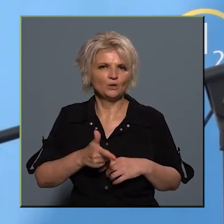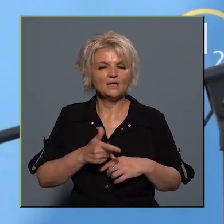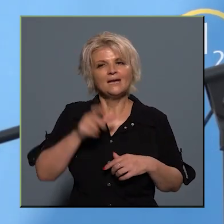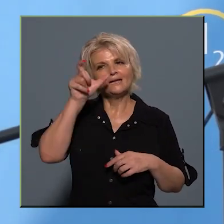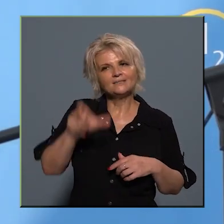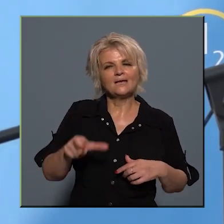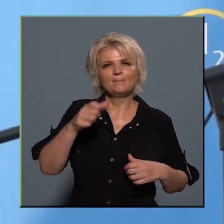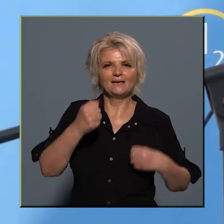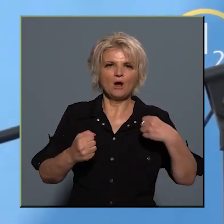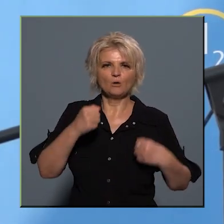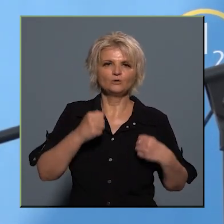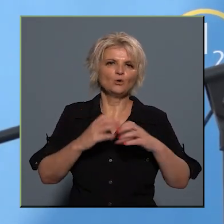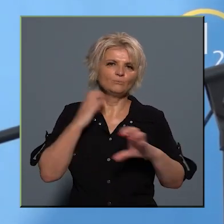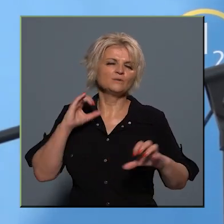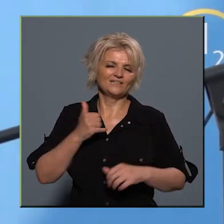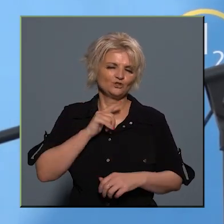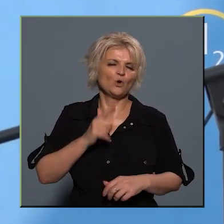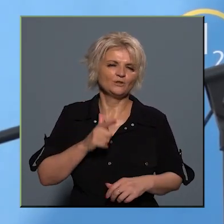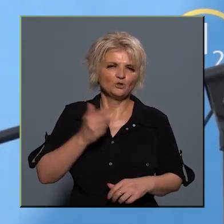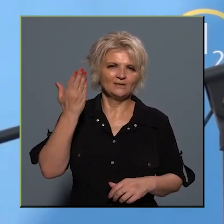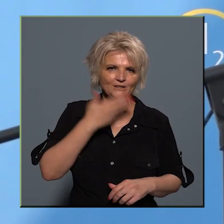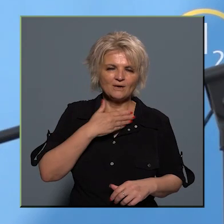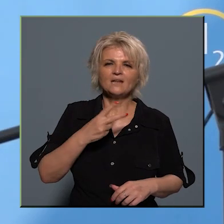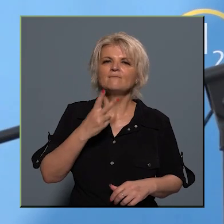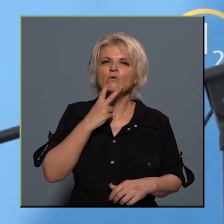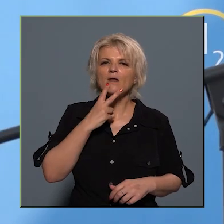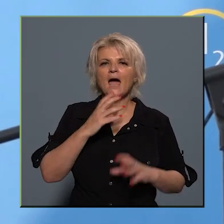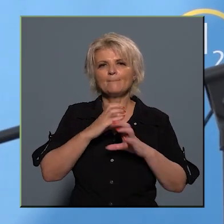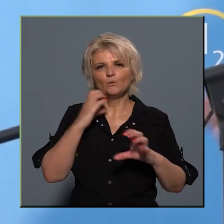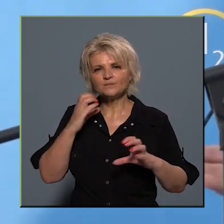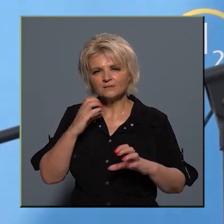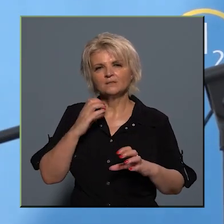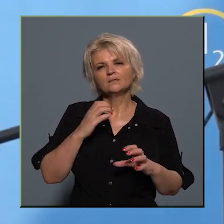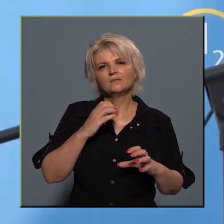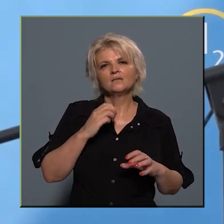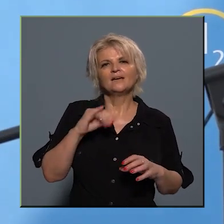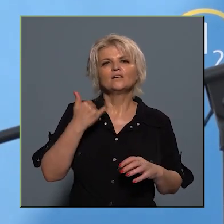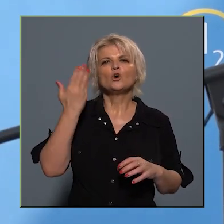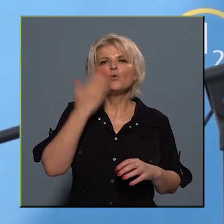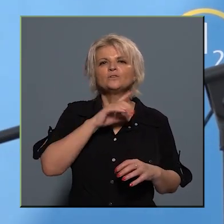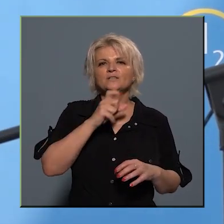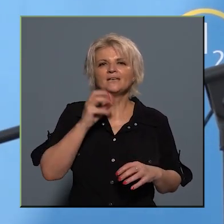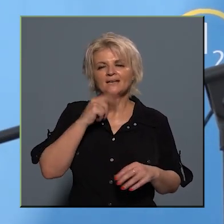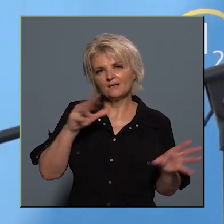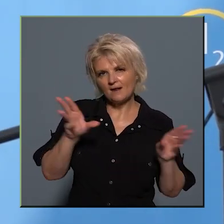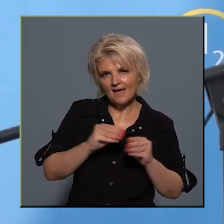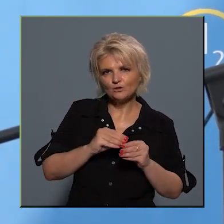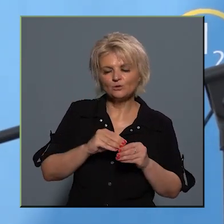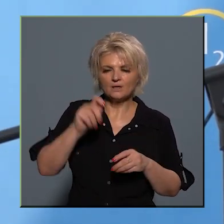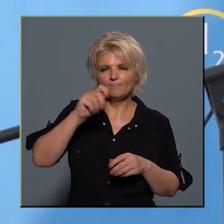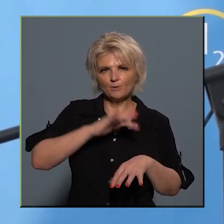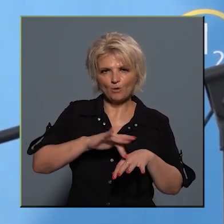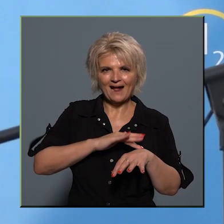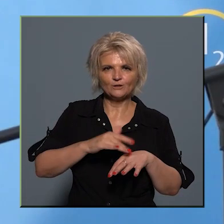személyautót, autóbuszt, ugye a Humda ZRT-vel, a Volánbusz koprodukciójában teszteltünk hidrogénhajtású